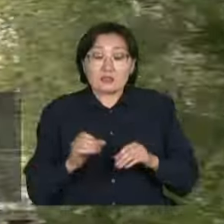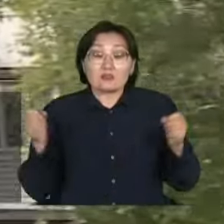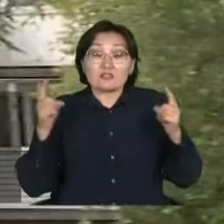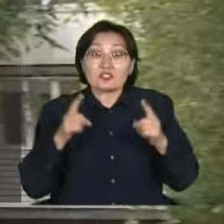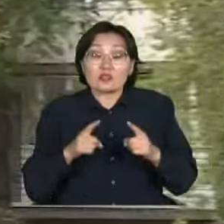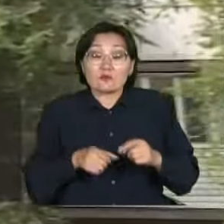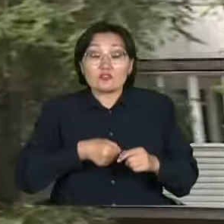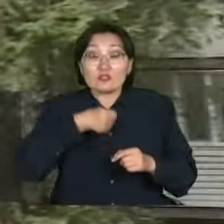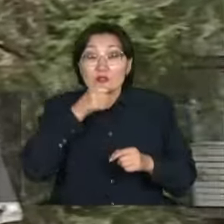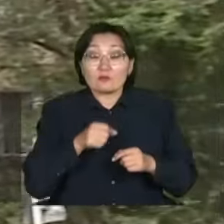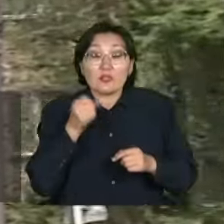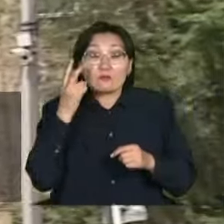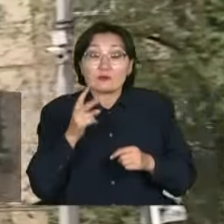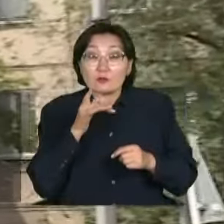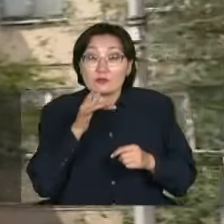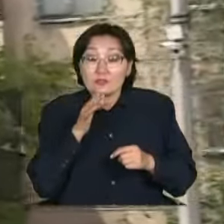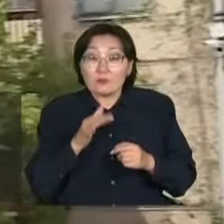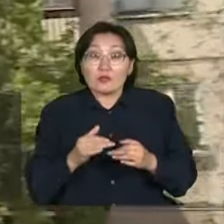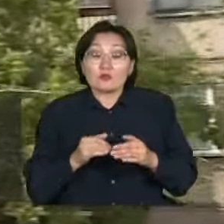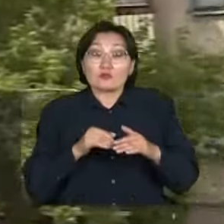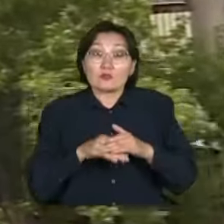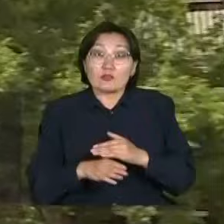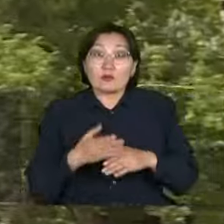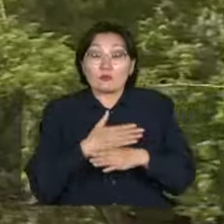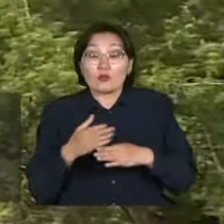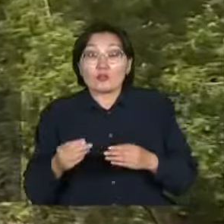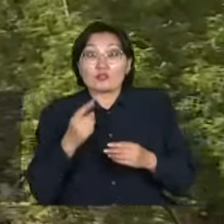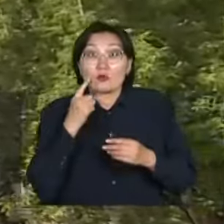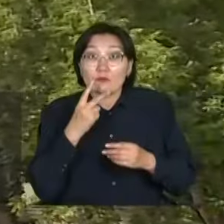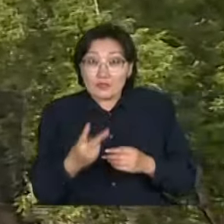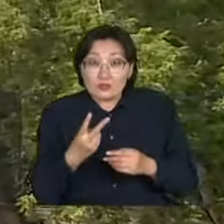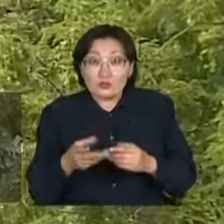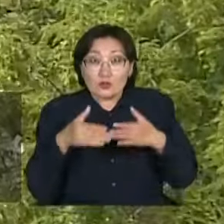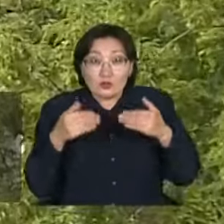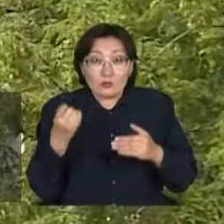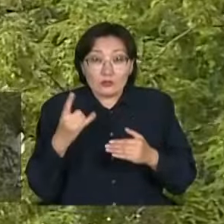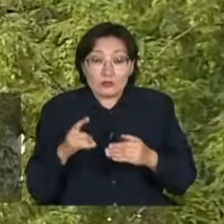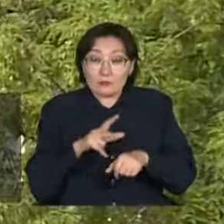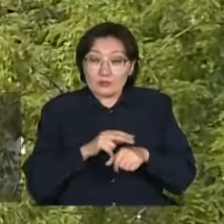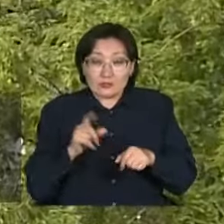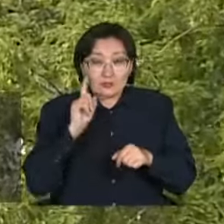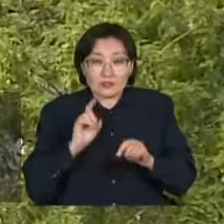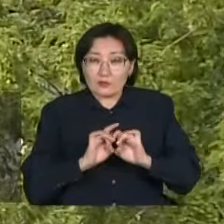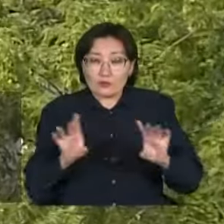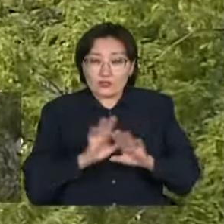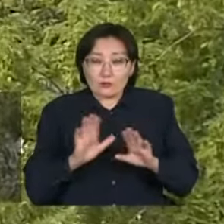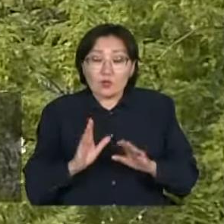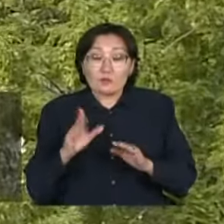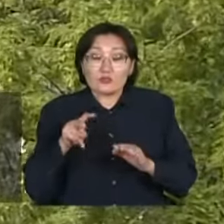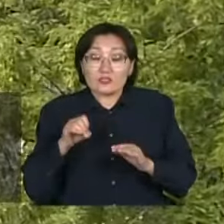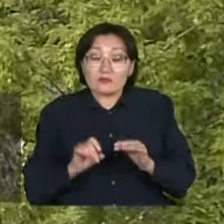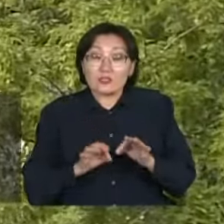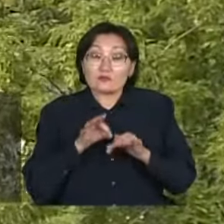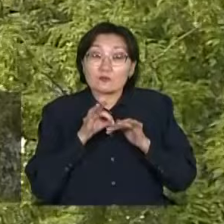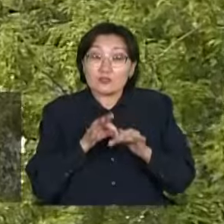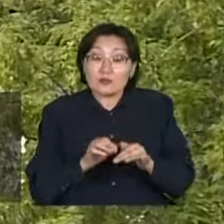выяснилось, взрослые в обеденное время отвлеклись и поздно заметили отсутствие малыша. В полиции пока не прокомментировали, будет ли заведено